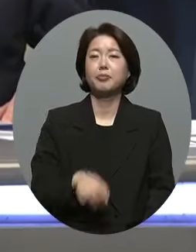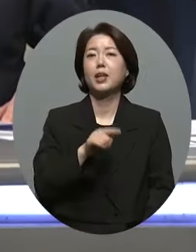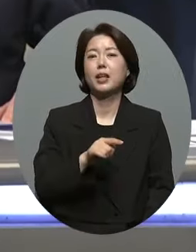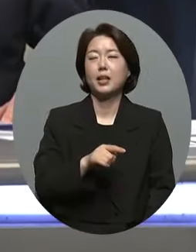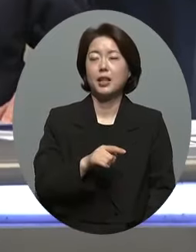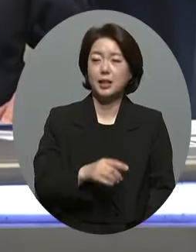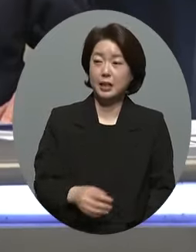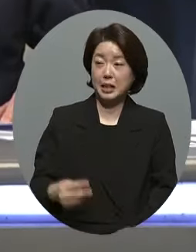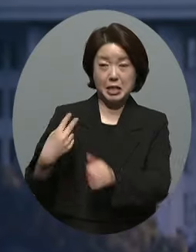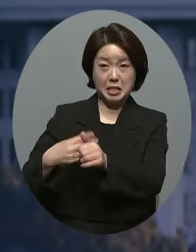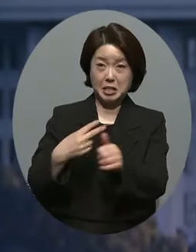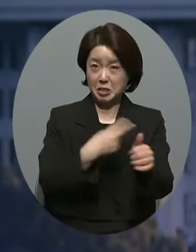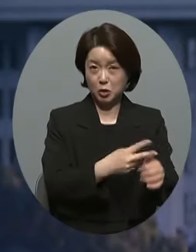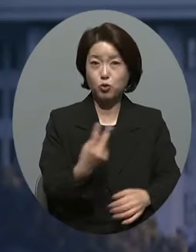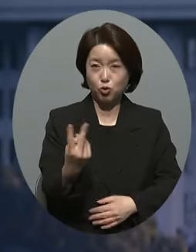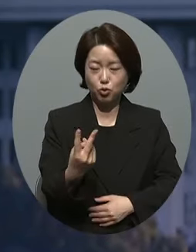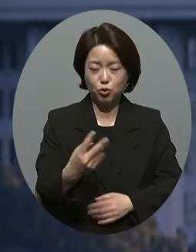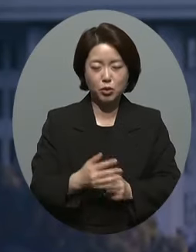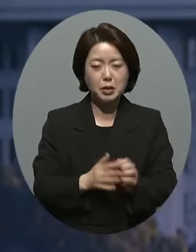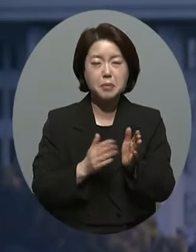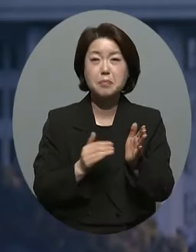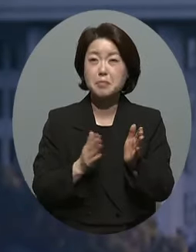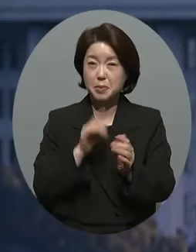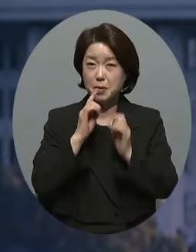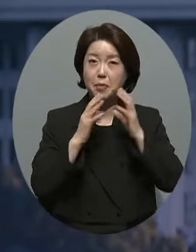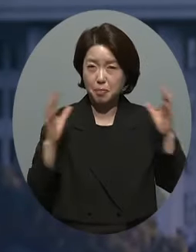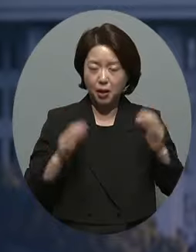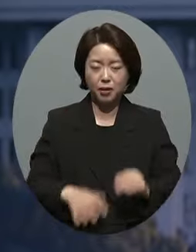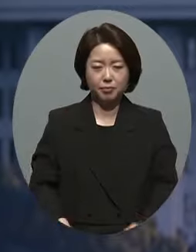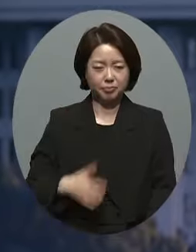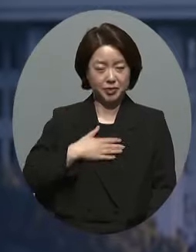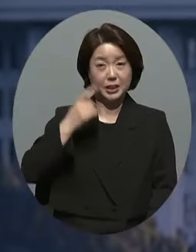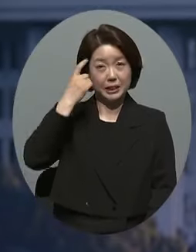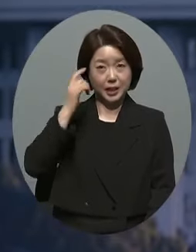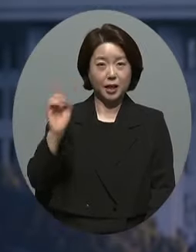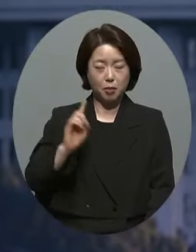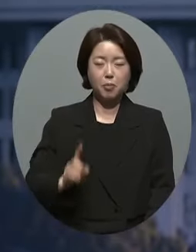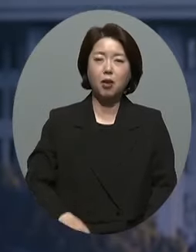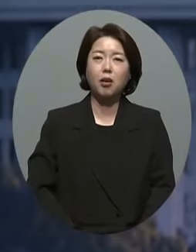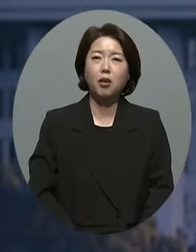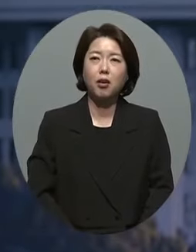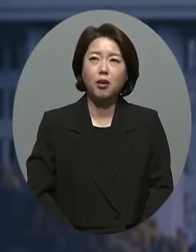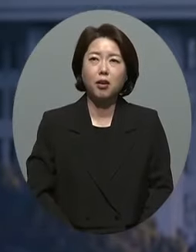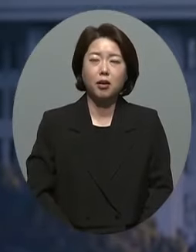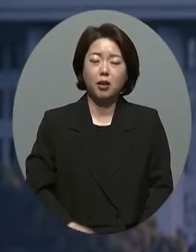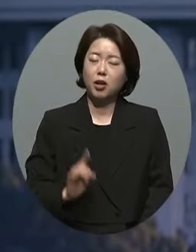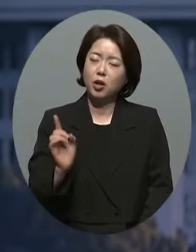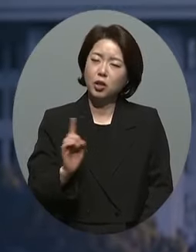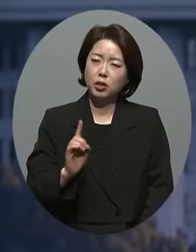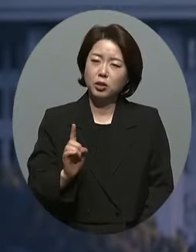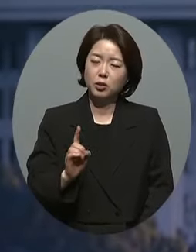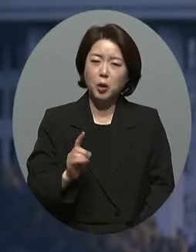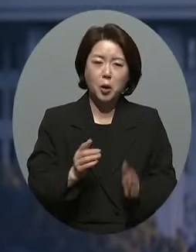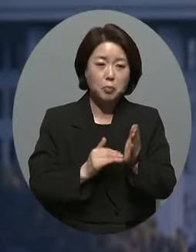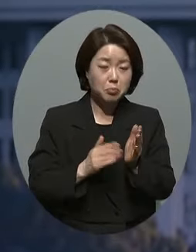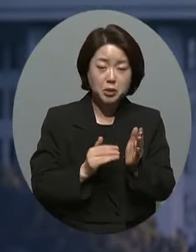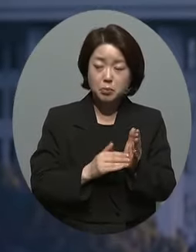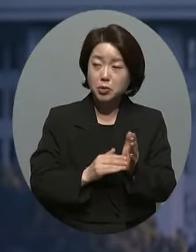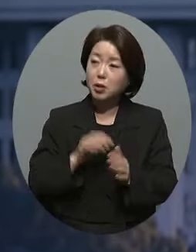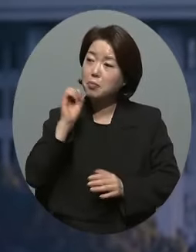두 분이 얘기했다는이 비선 논란에 대해서는 저는 사실 이런 생각을 합니다 어떻게 어느 정대 역대 정부에서도 일종에 말하자면 비선 메신저는 다